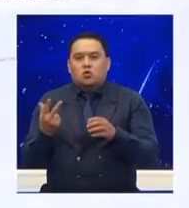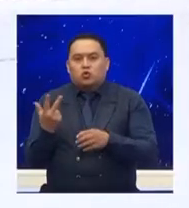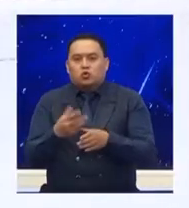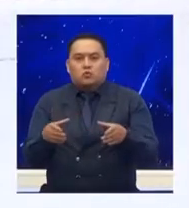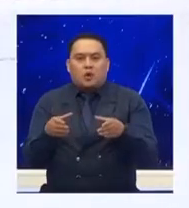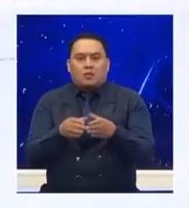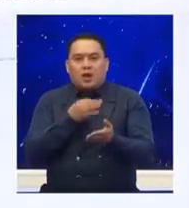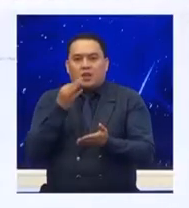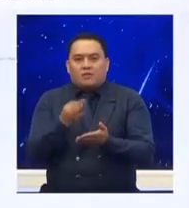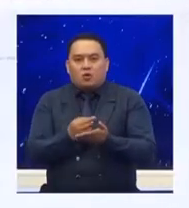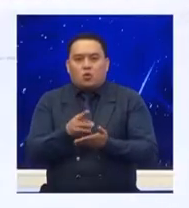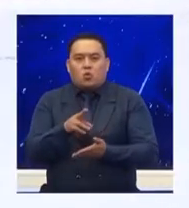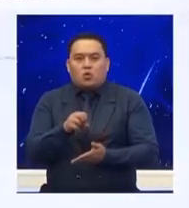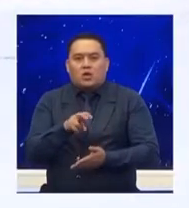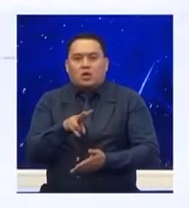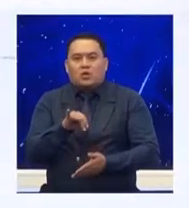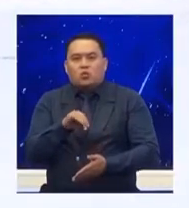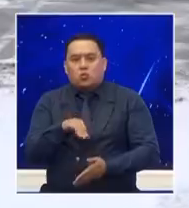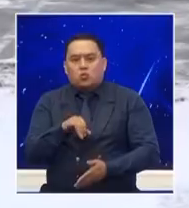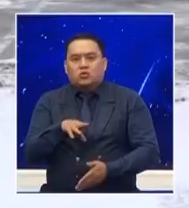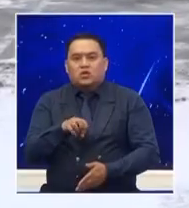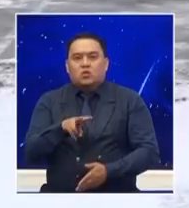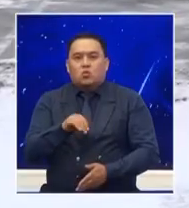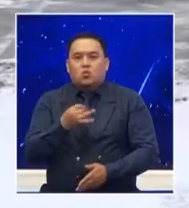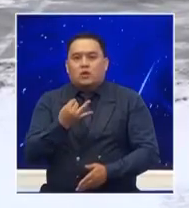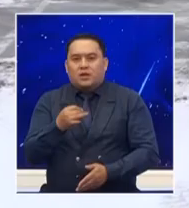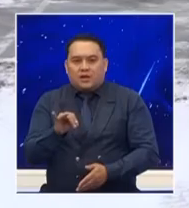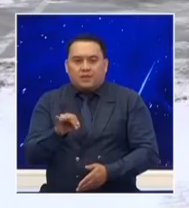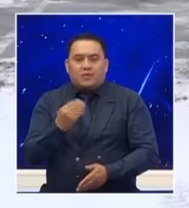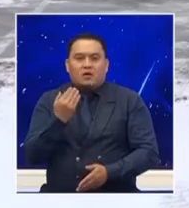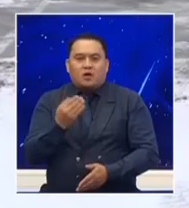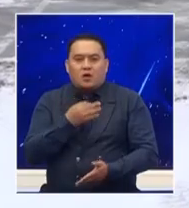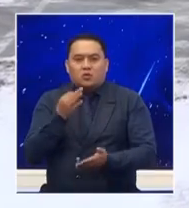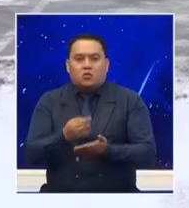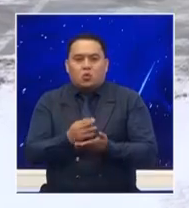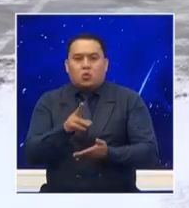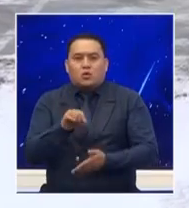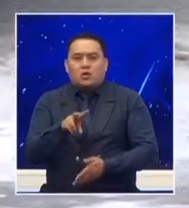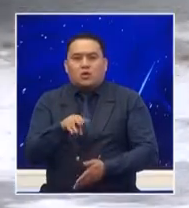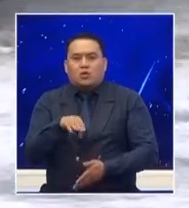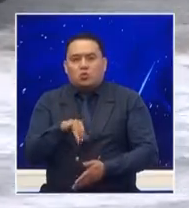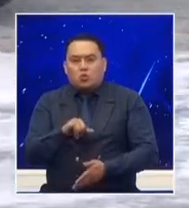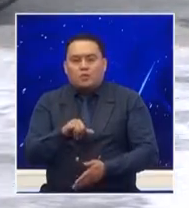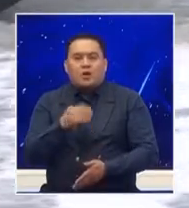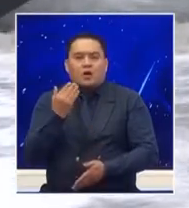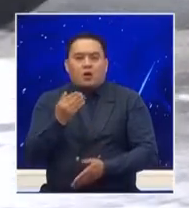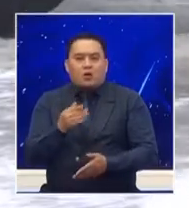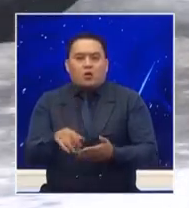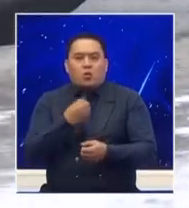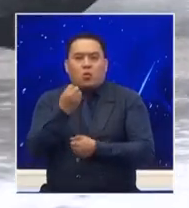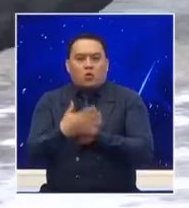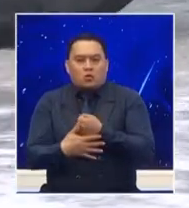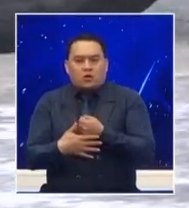жауапты. Талдықорған көркейту, Жигули, Шығыс 4. Ең үлкен әрі жауапты участок көркейтуге тиесілі. Мекеме шаһардың